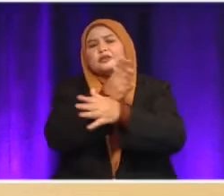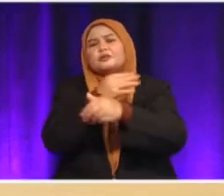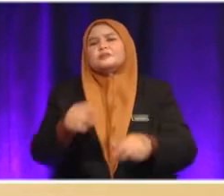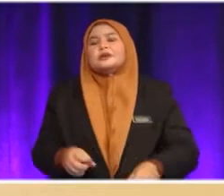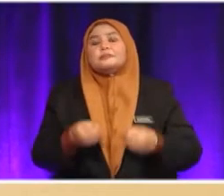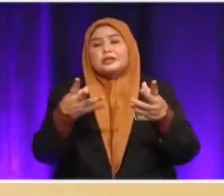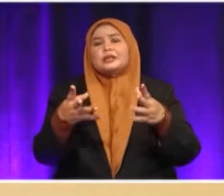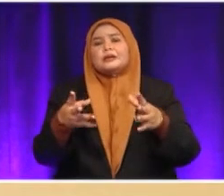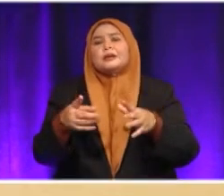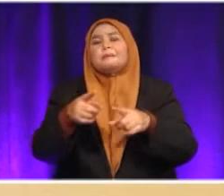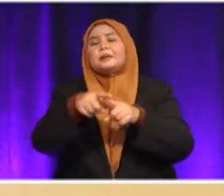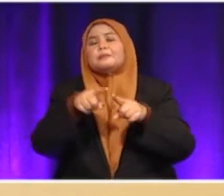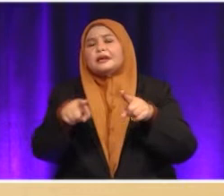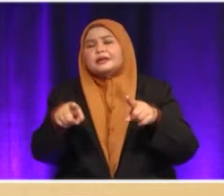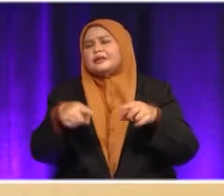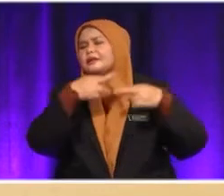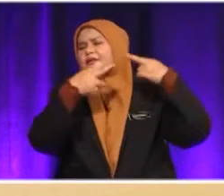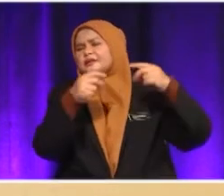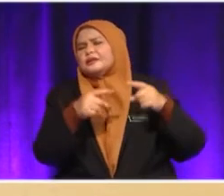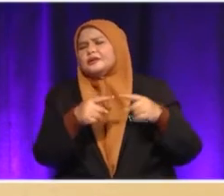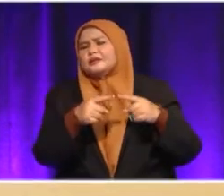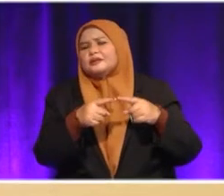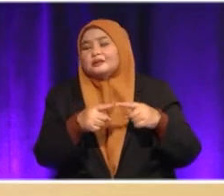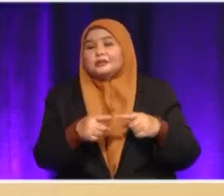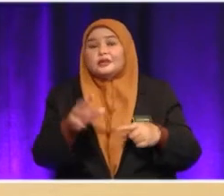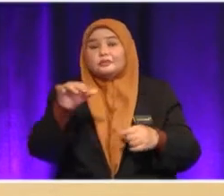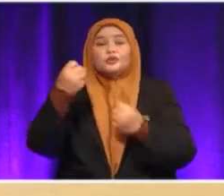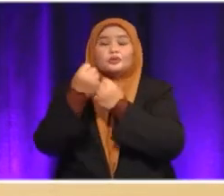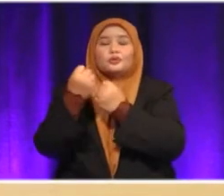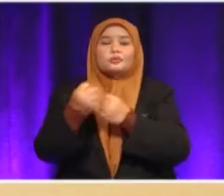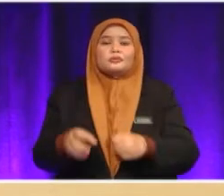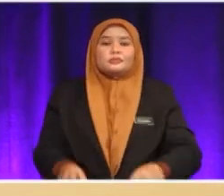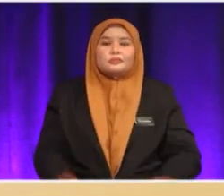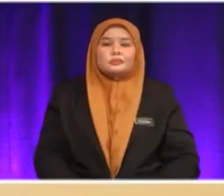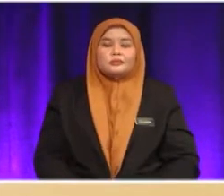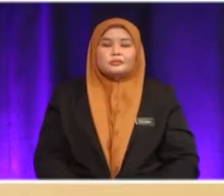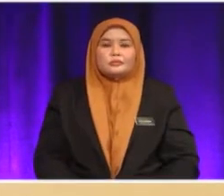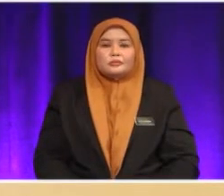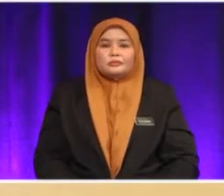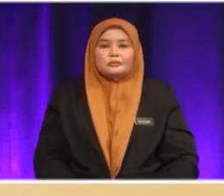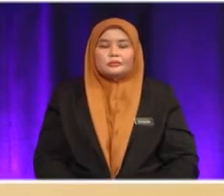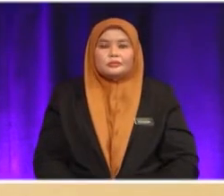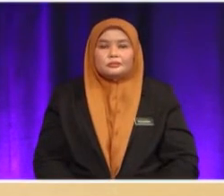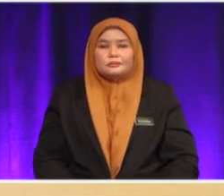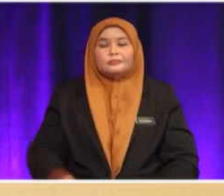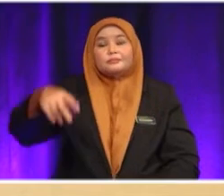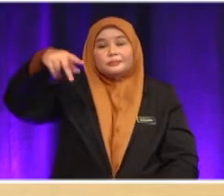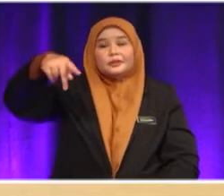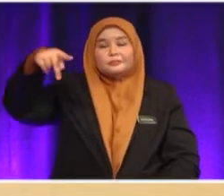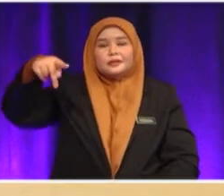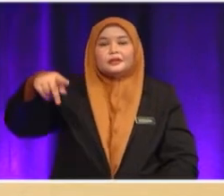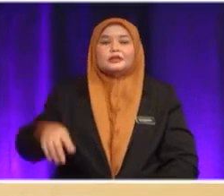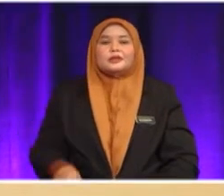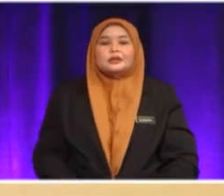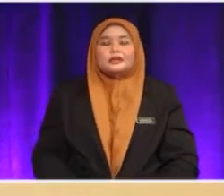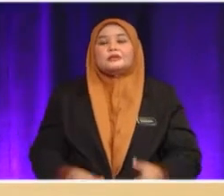reaksi yang menyokong adalah tipe action party atau dikenal sebagai Pap yang dipimpin oleh